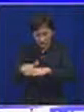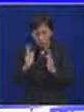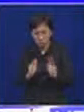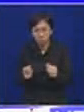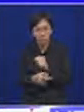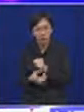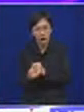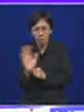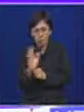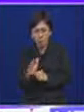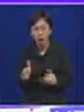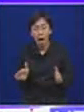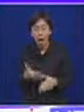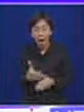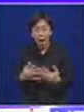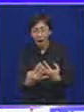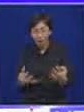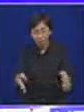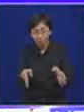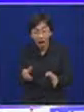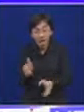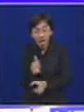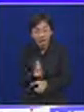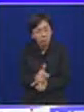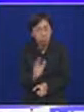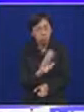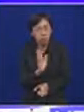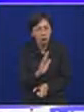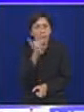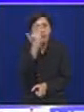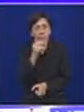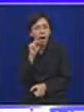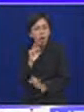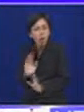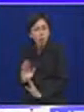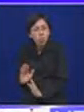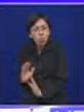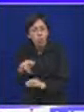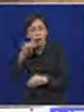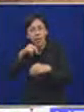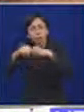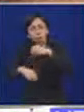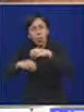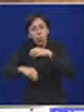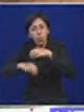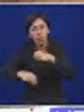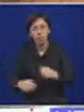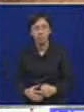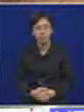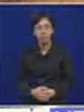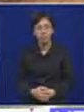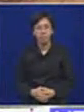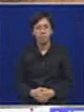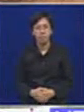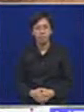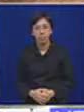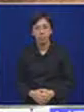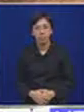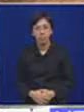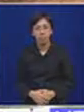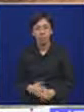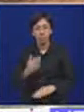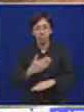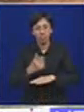ปรังหยุดเลี้ยงปลาในกระชังเพื่อที่จะเก็บน้ำไว้ใช้อุปโภคบริโภคค่ะนายสุเทพน้อยไพโร